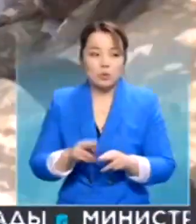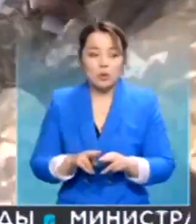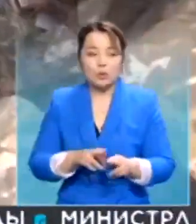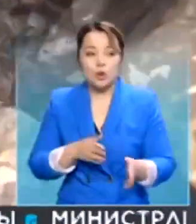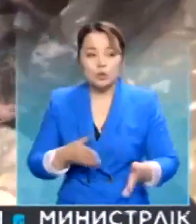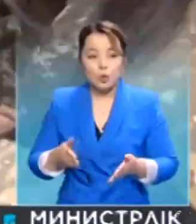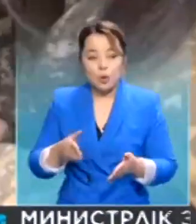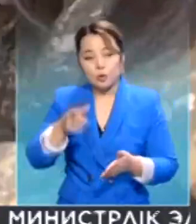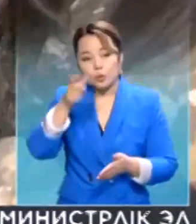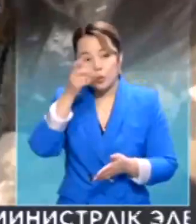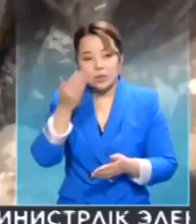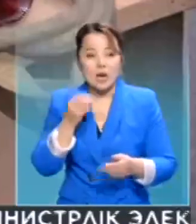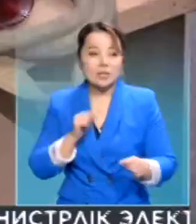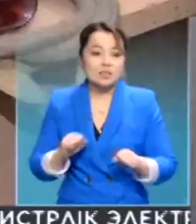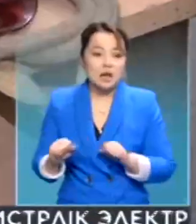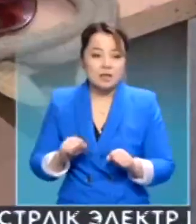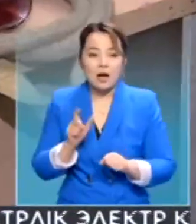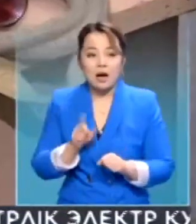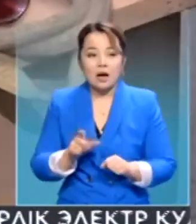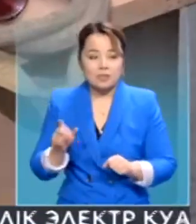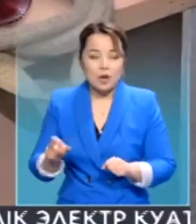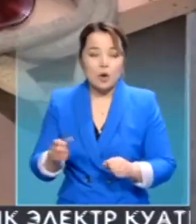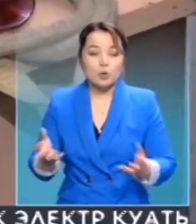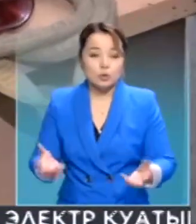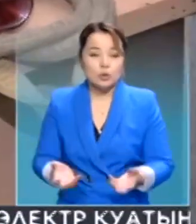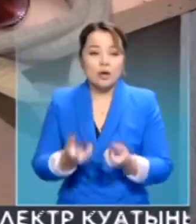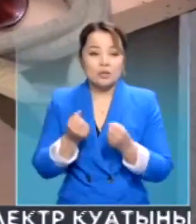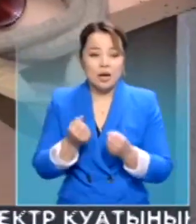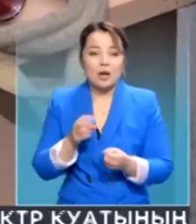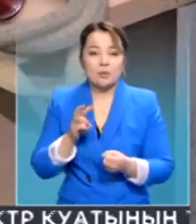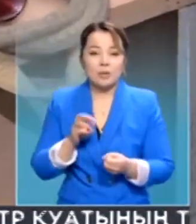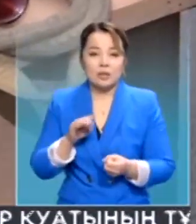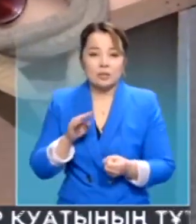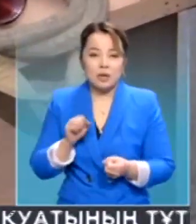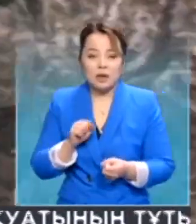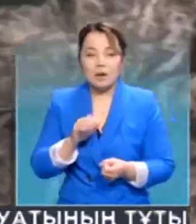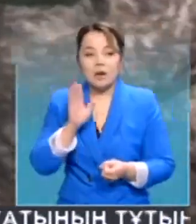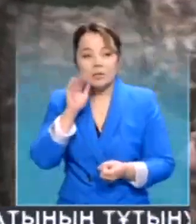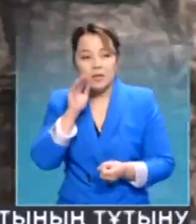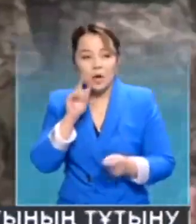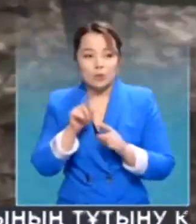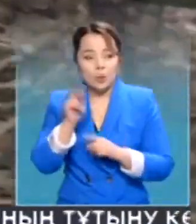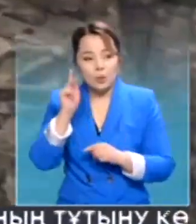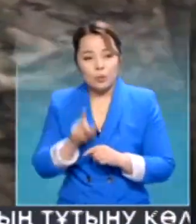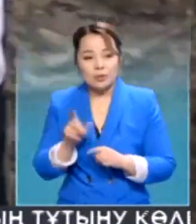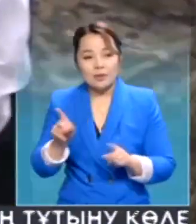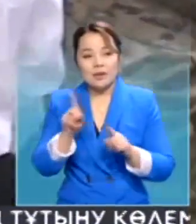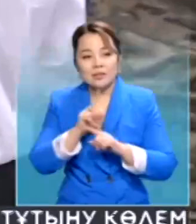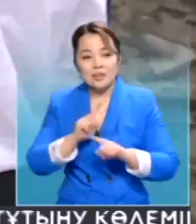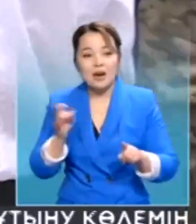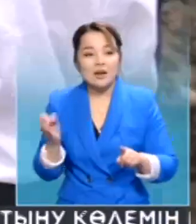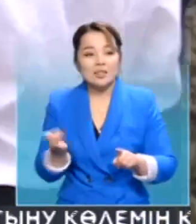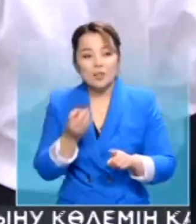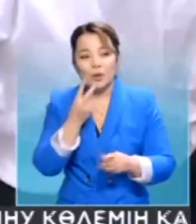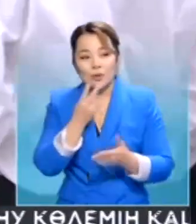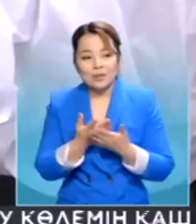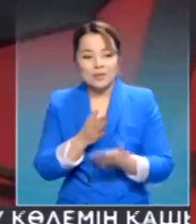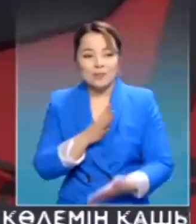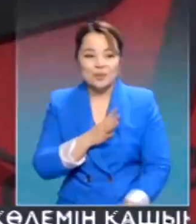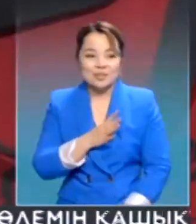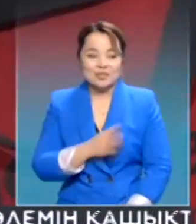жолы Түркиядағы зілзалада адамдарды құтқаруға атсалысқан Мирта есімді ит оқушылардың ерекше қызығушылығын